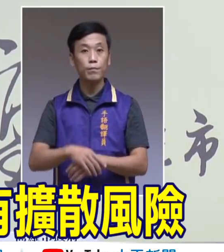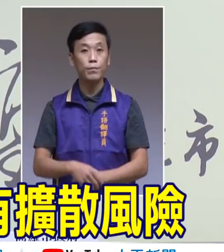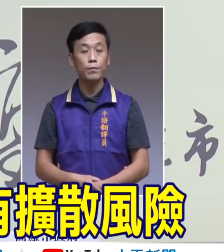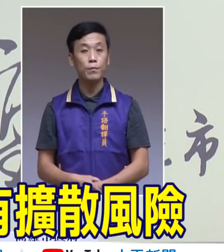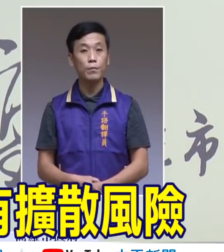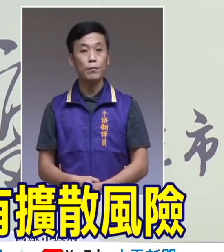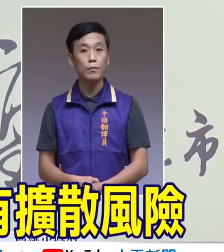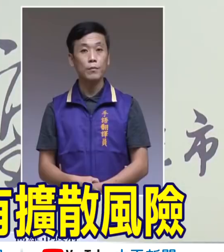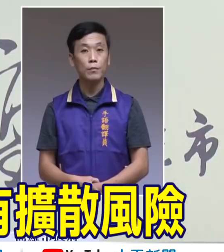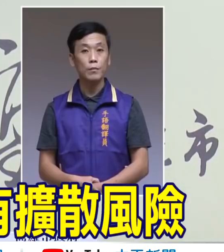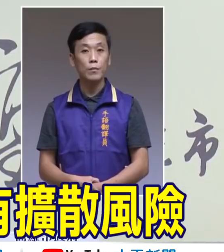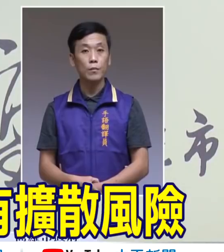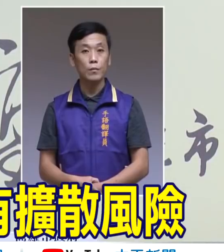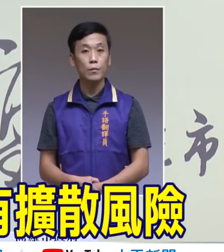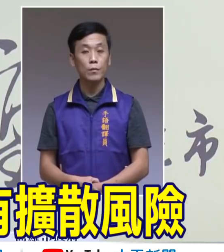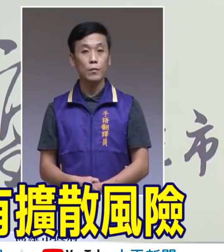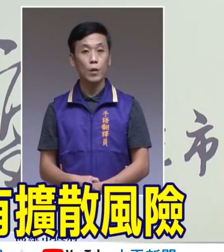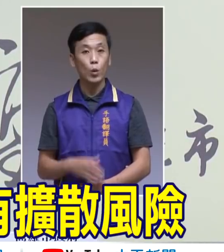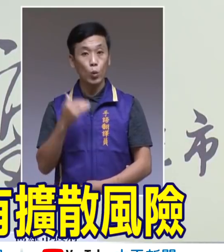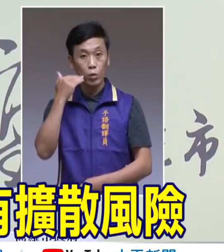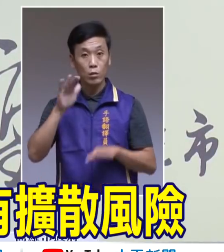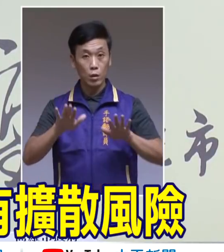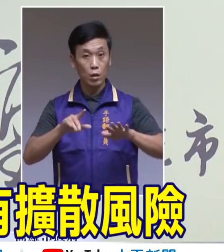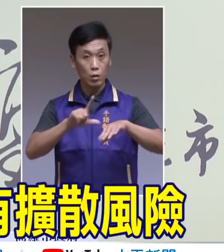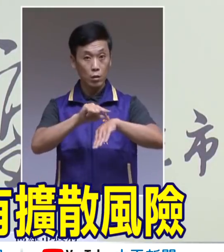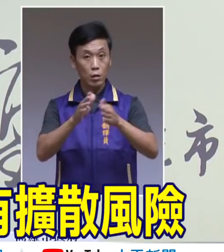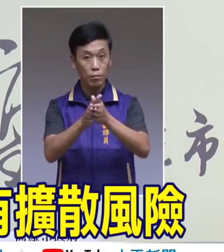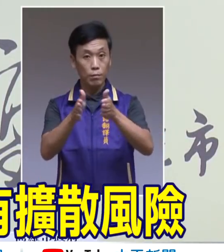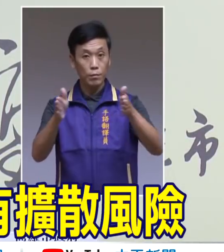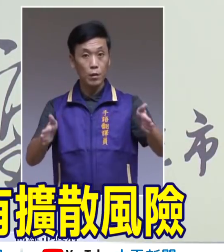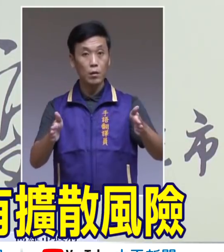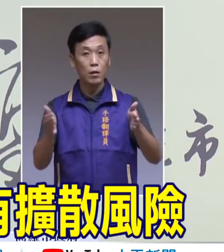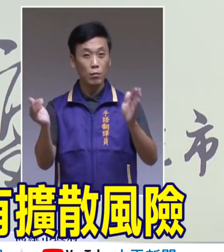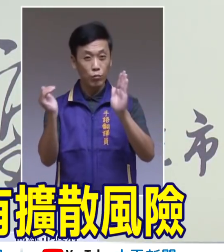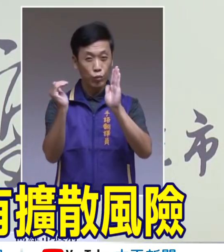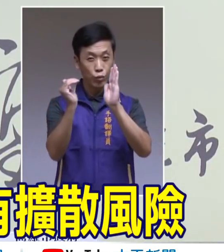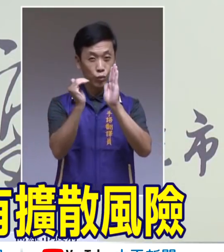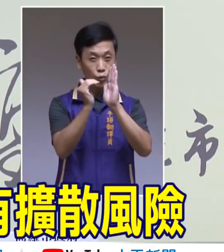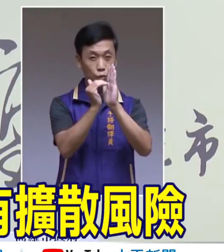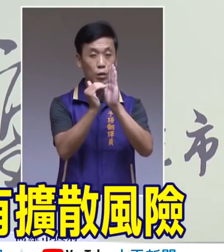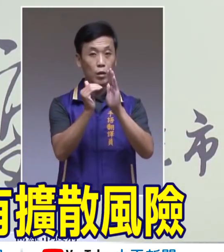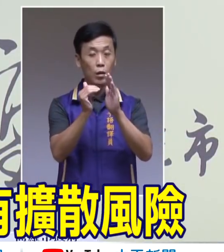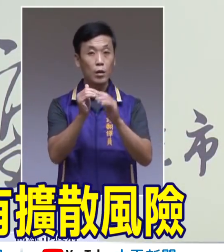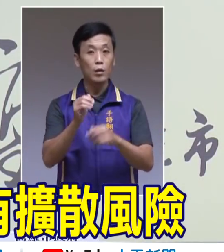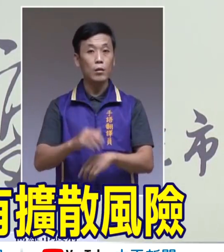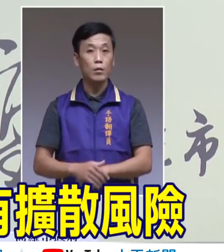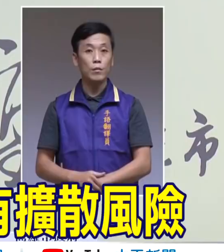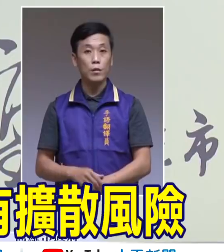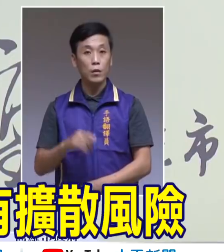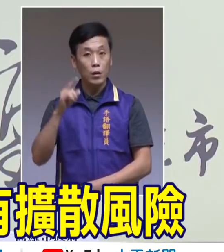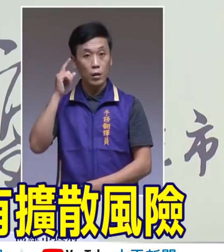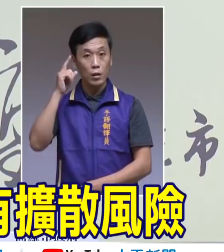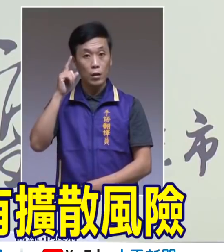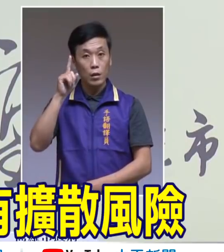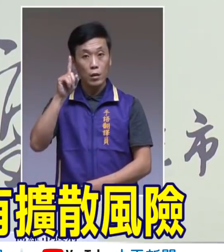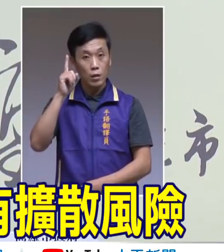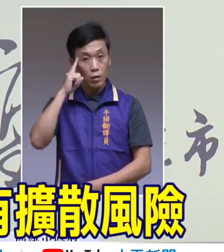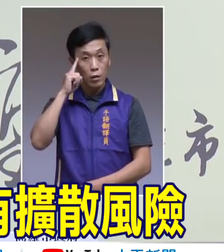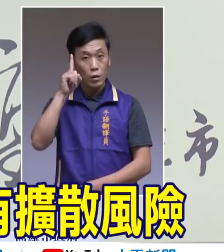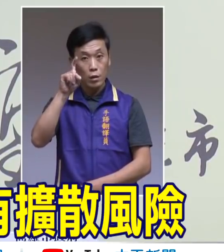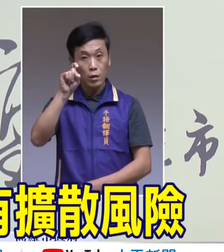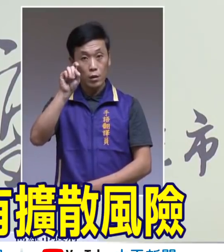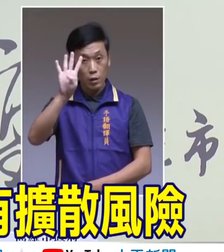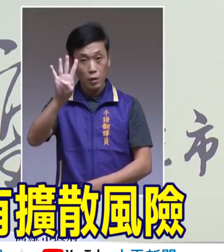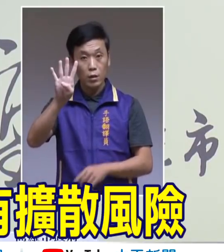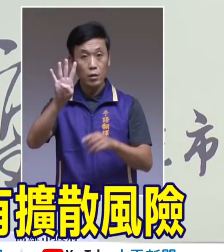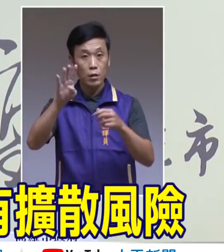个在这一段时间，好，尤其在最后，好，我们的14+7，好，大概在